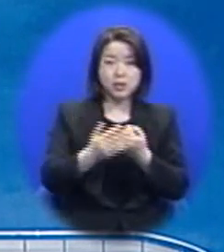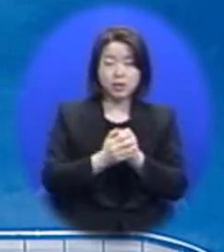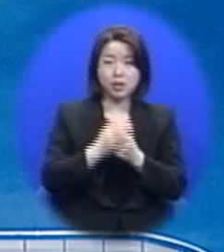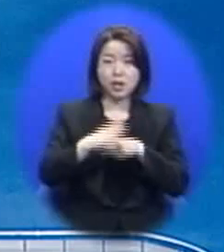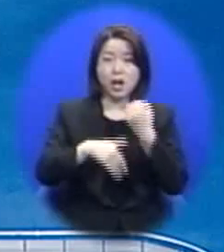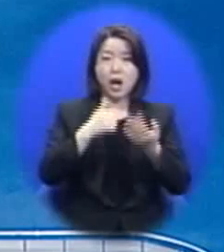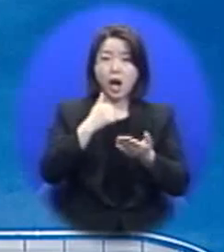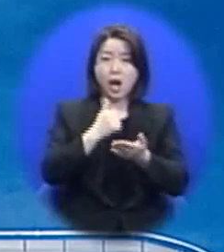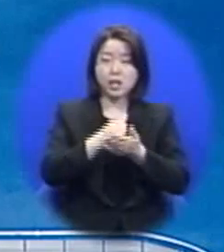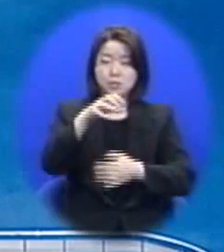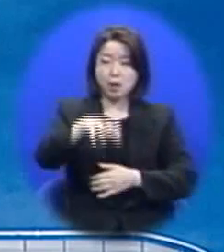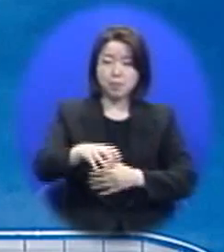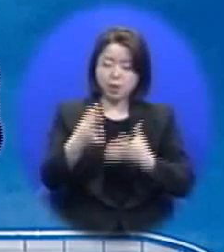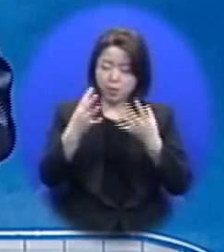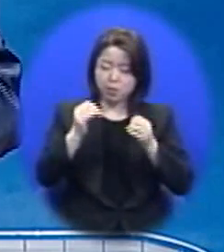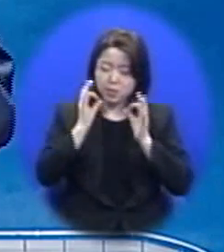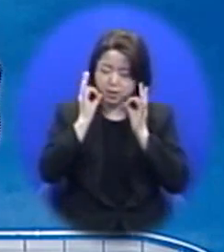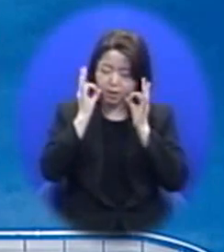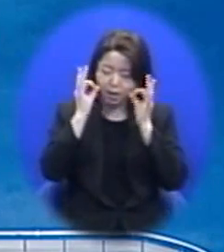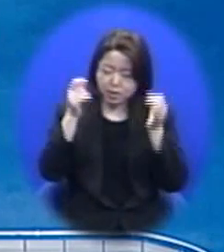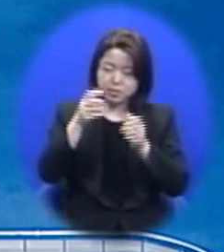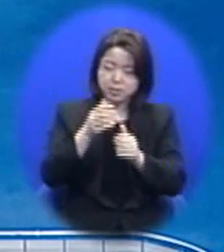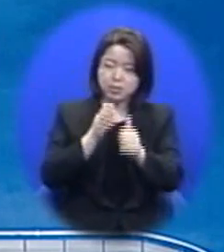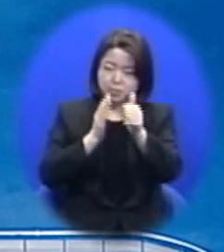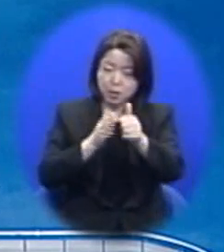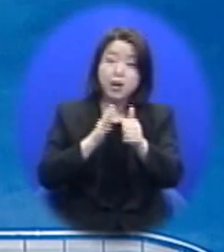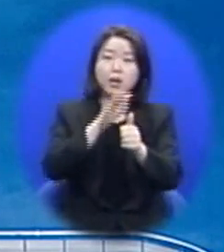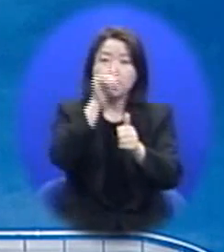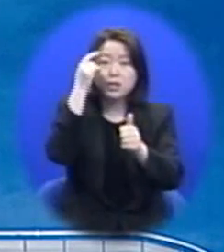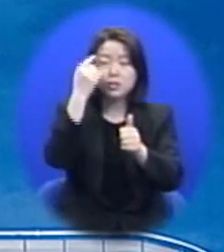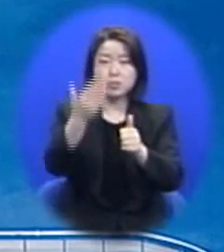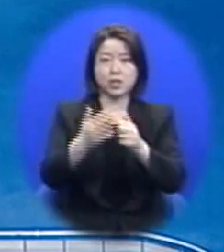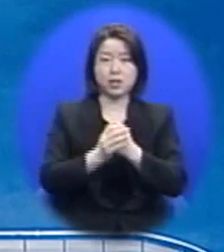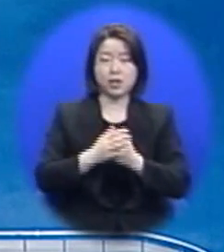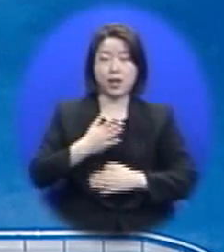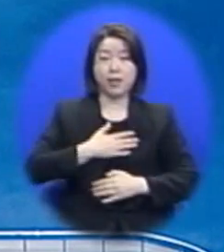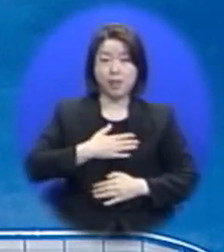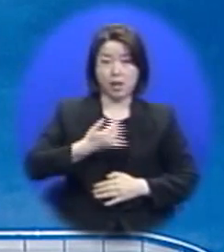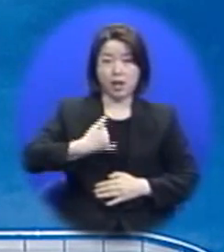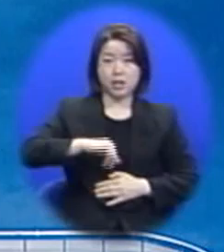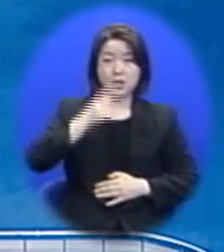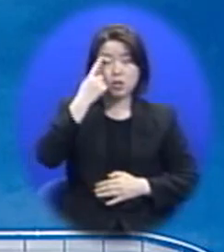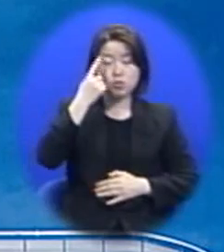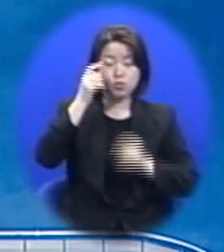얼마나 간절히 매달리겠어요. 하나님, 우리 아이가 눈이 뜨이게 해 주십시오.